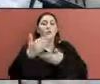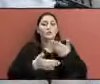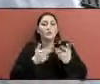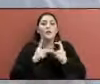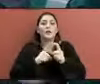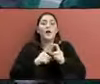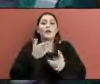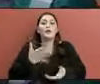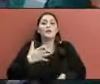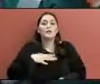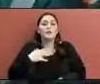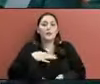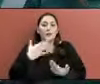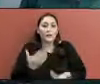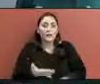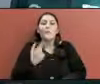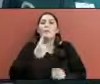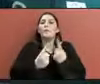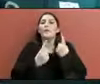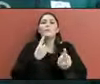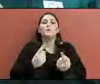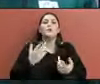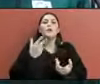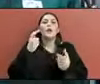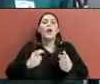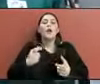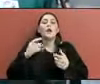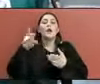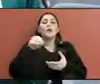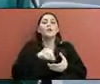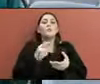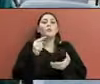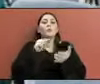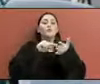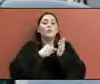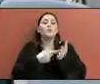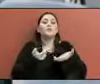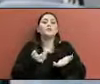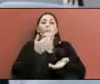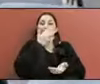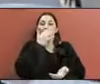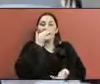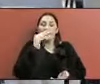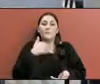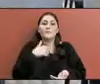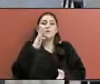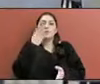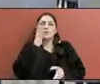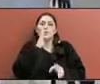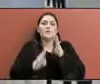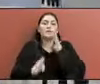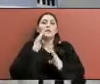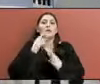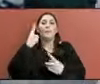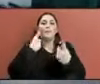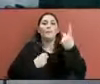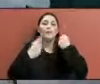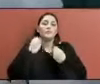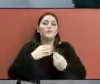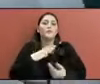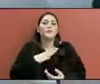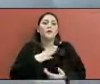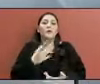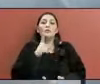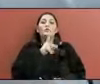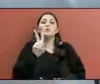Derneklerin isteklerini birebir yerine getirme noktasında bizlere çok ciddi talimatları var. Bu noktada 120